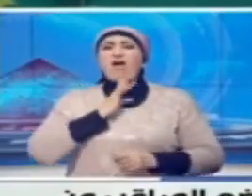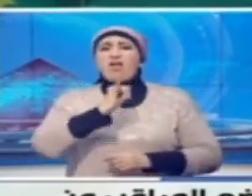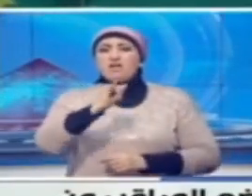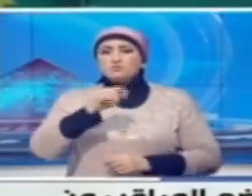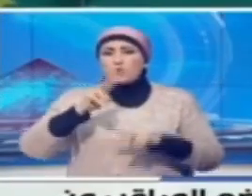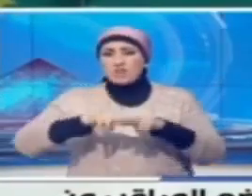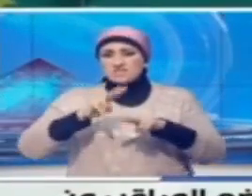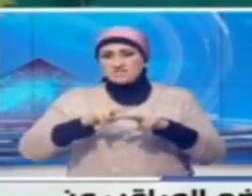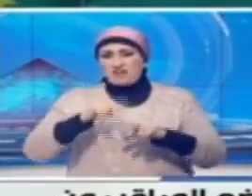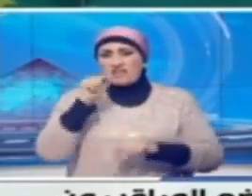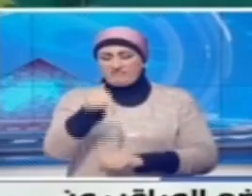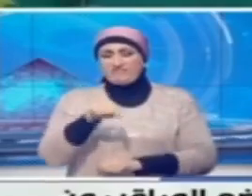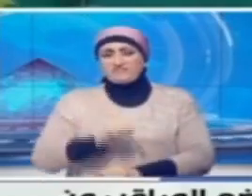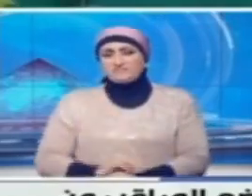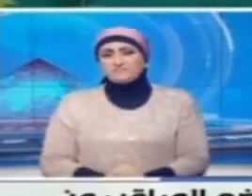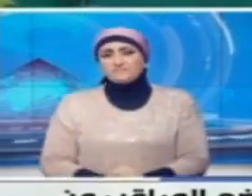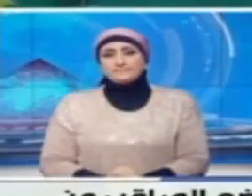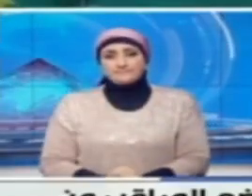الاحتلال الإسرائيلي.